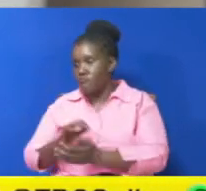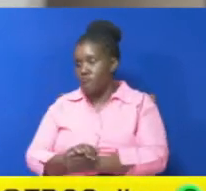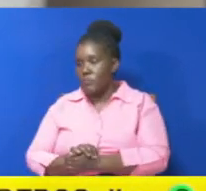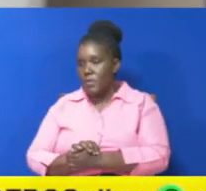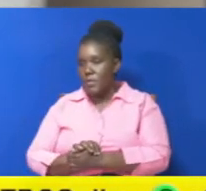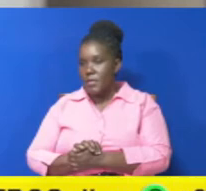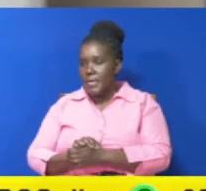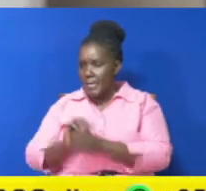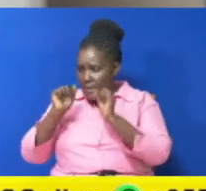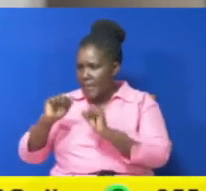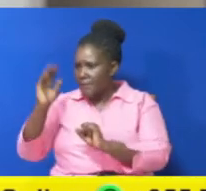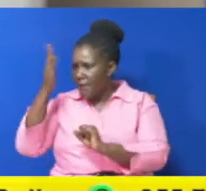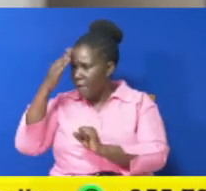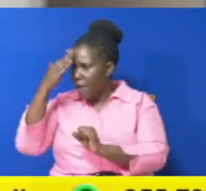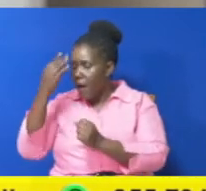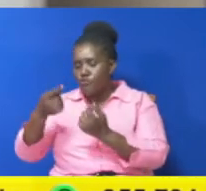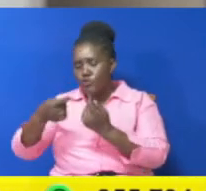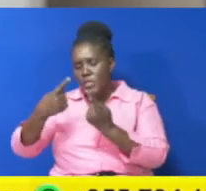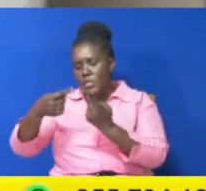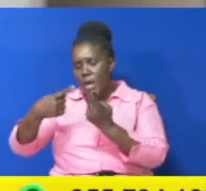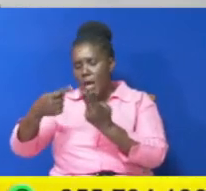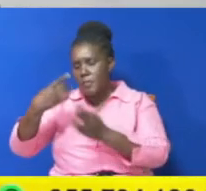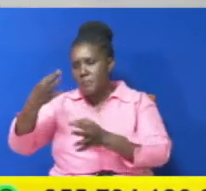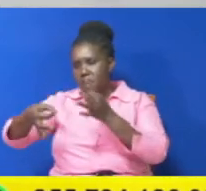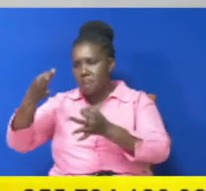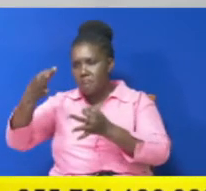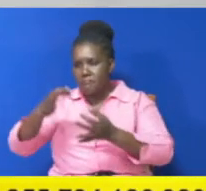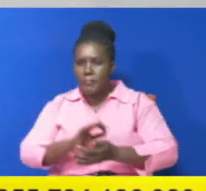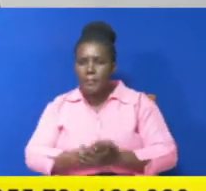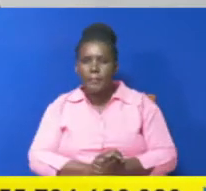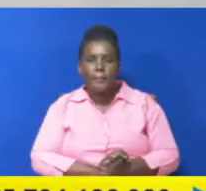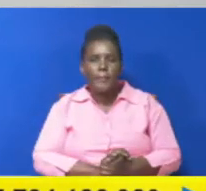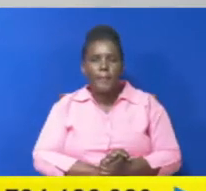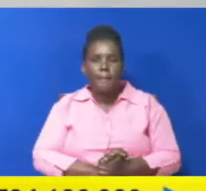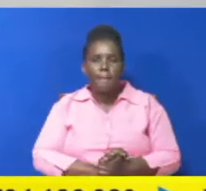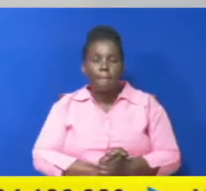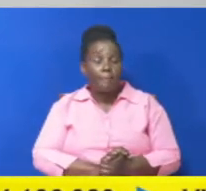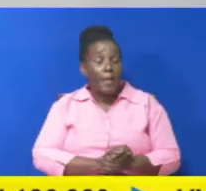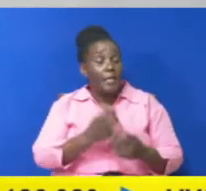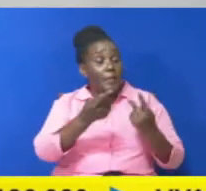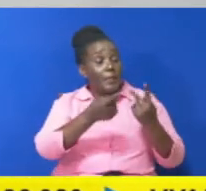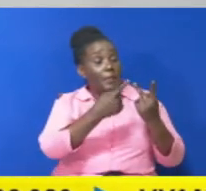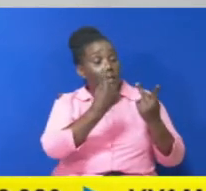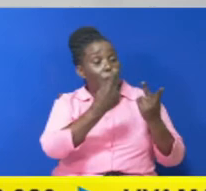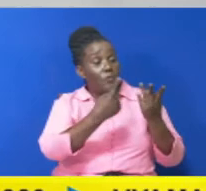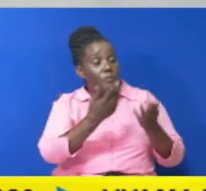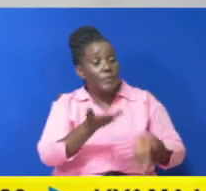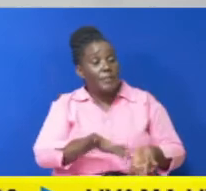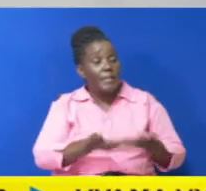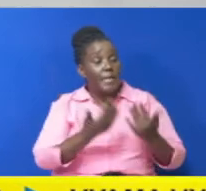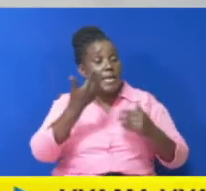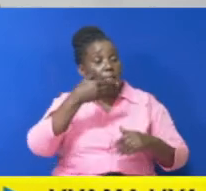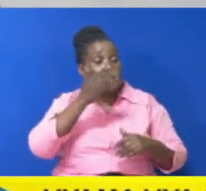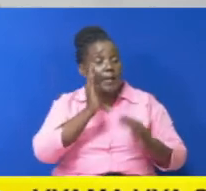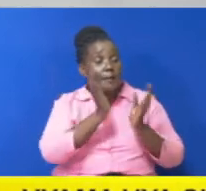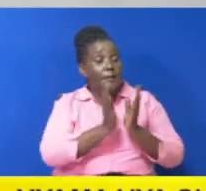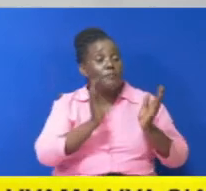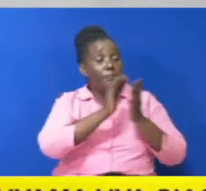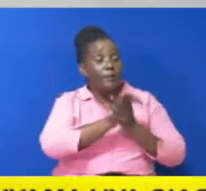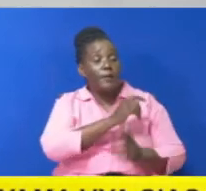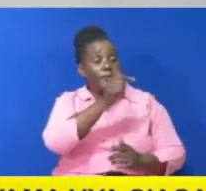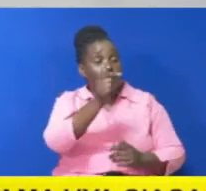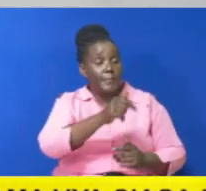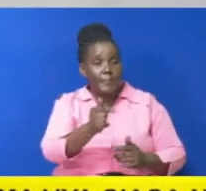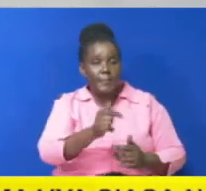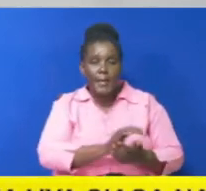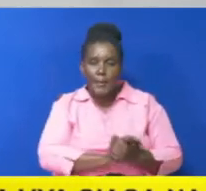kwa isipokuwa ni kuhesabiwa. Kuimu hizi zitaweza kuisaidia serikali yetu ya Jamhuri ya Muungano wa